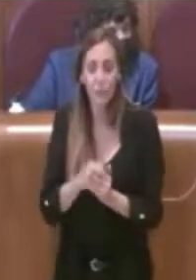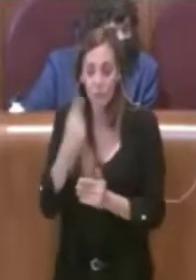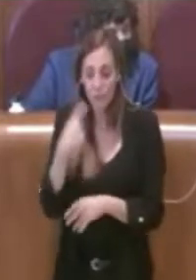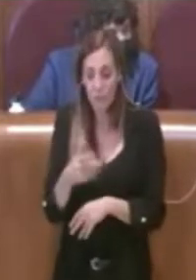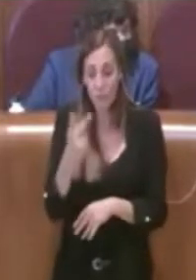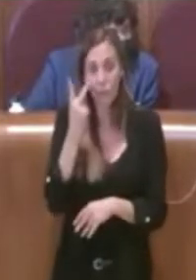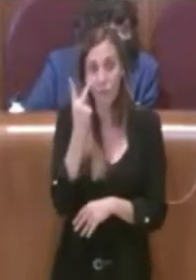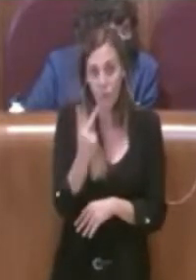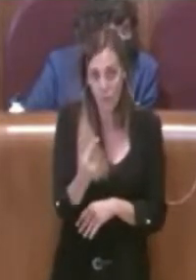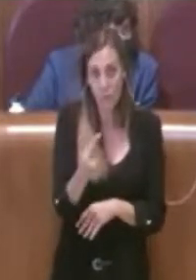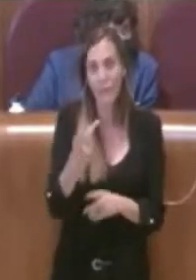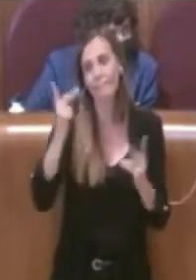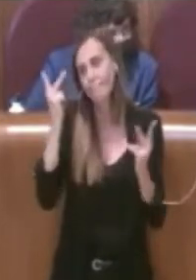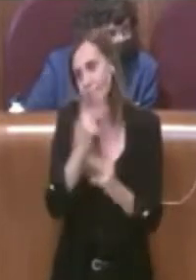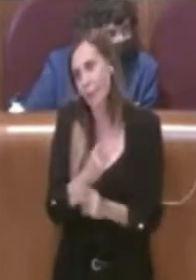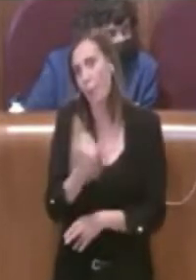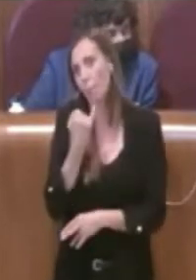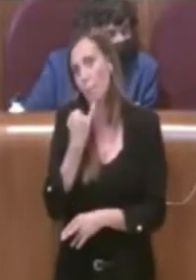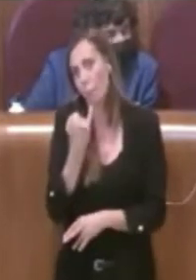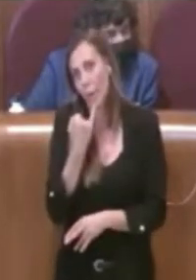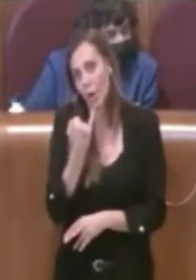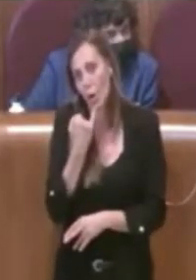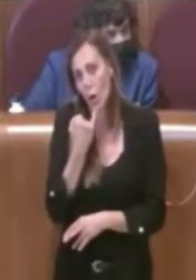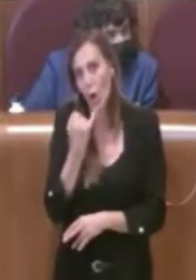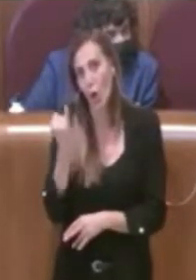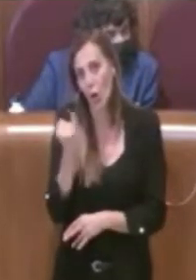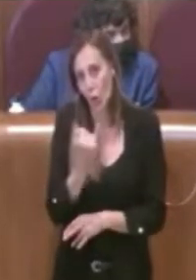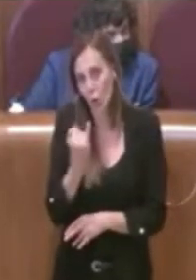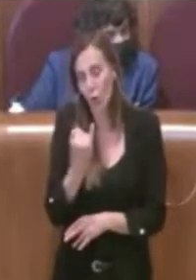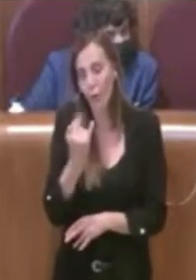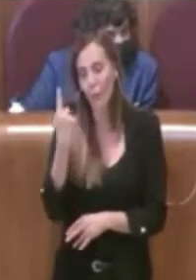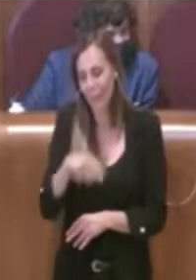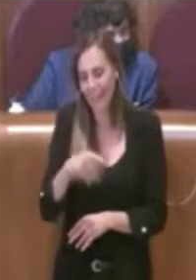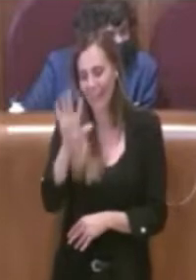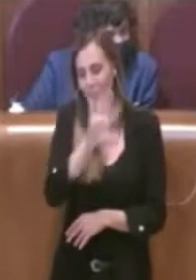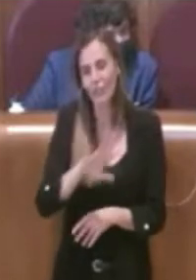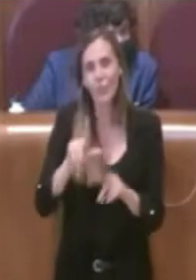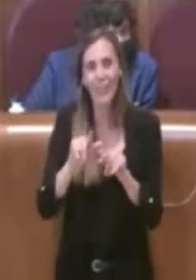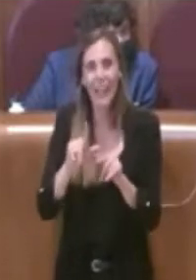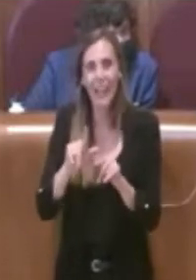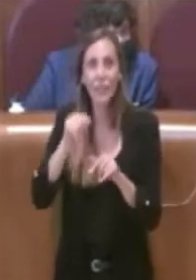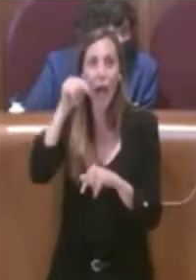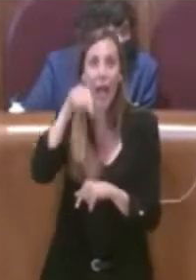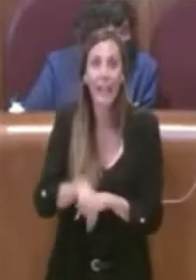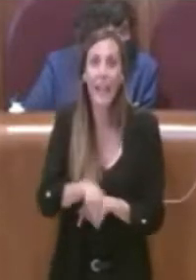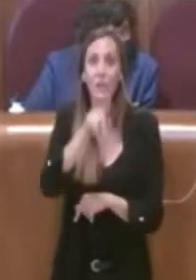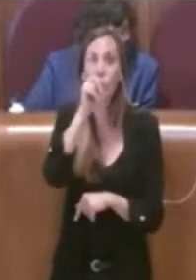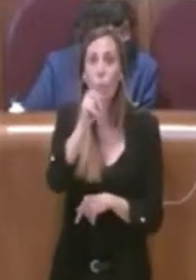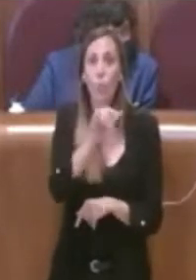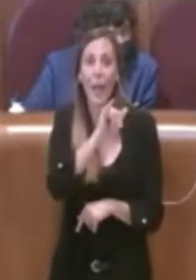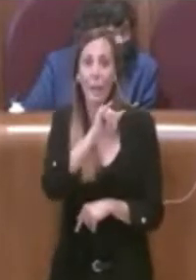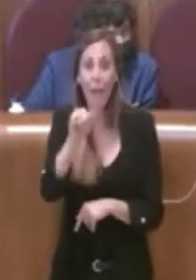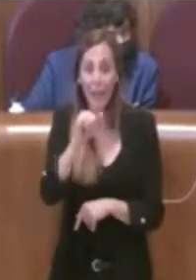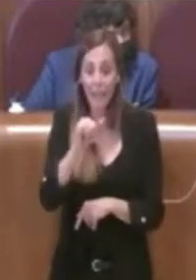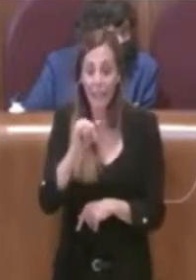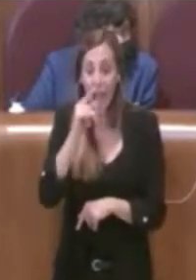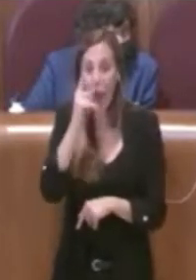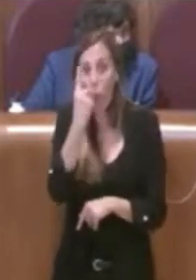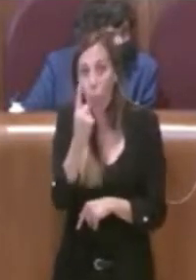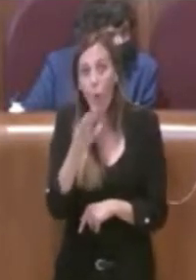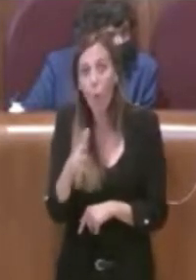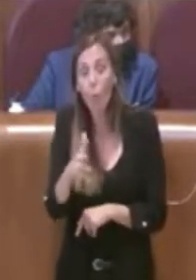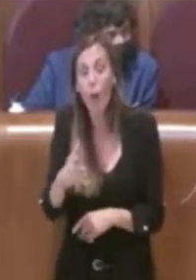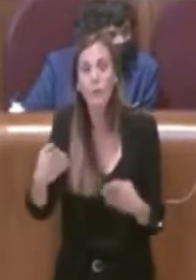poche per un territorio come la regione lazio e ora ne abbiamo una e mezza e una saper chiudere